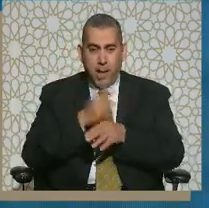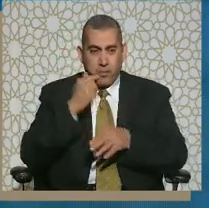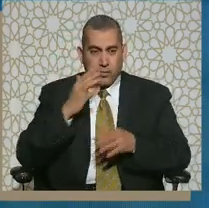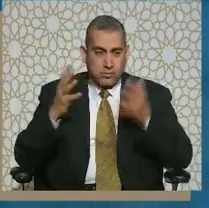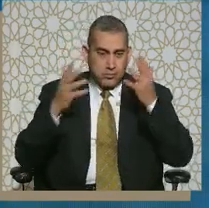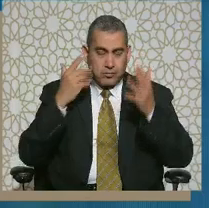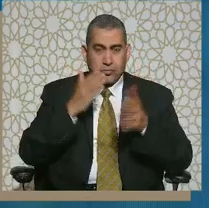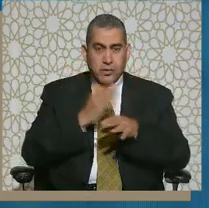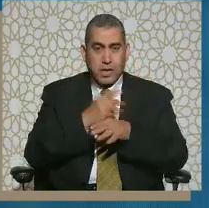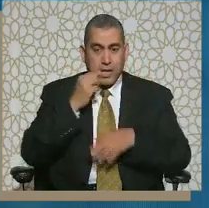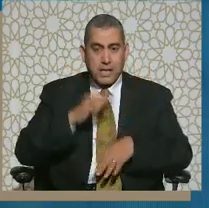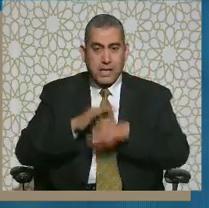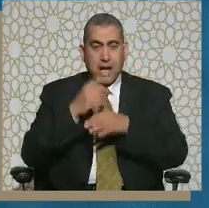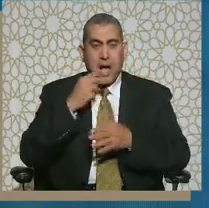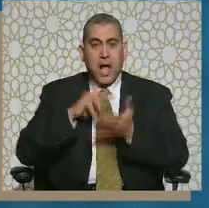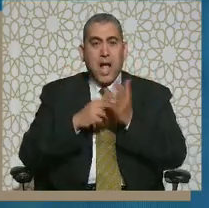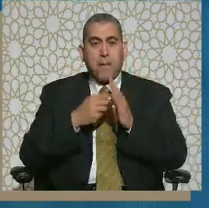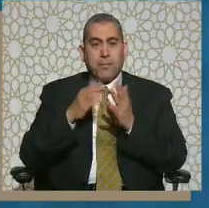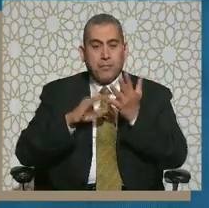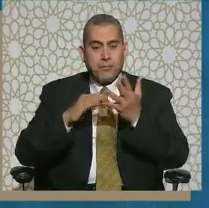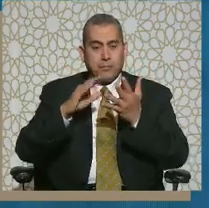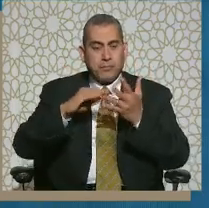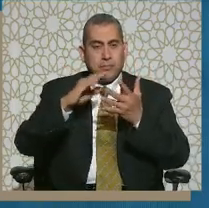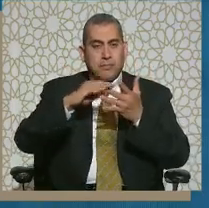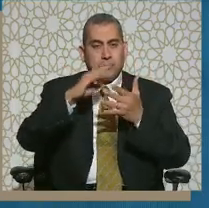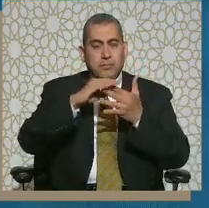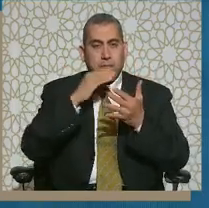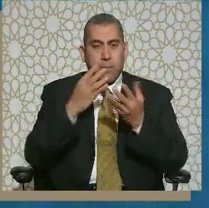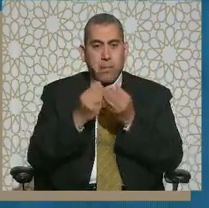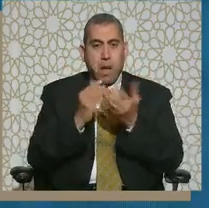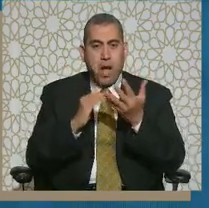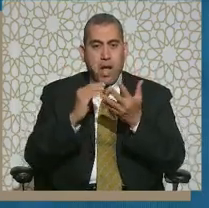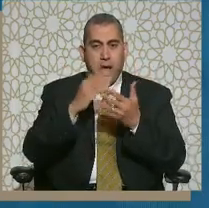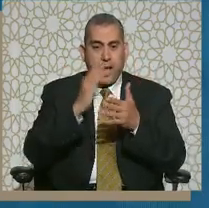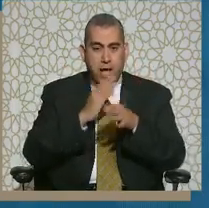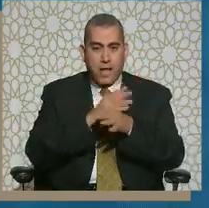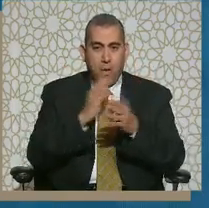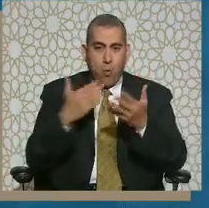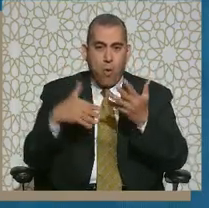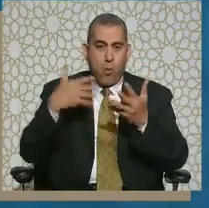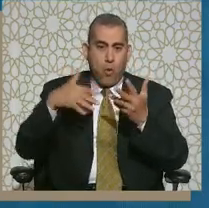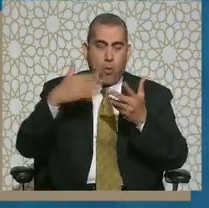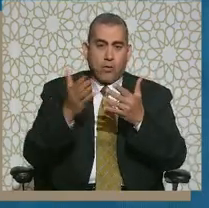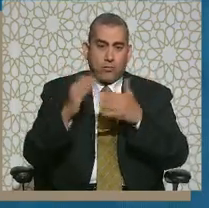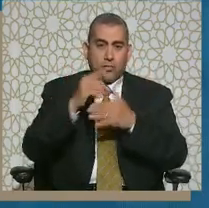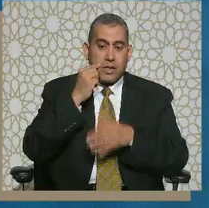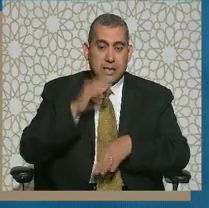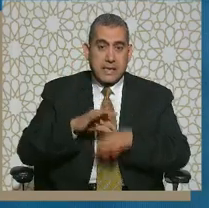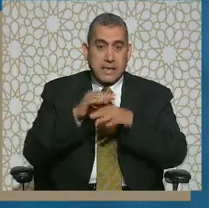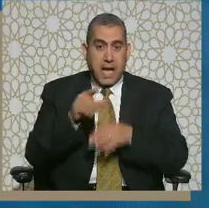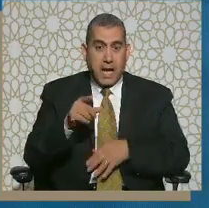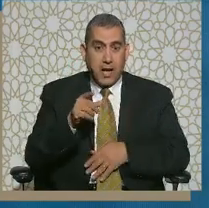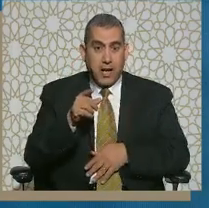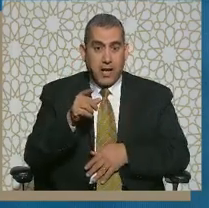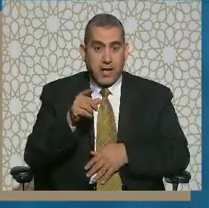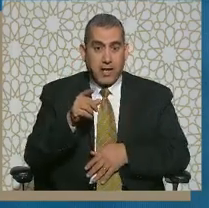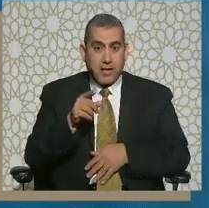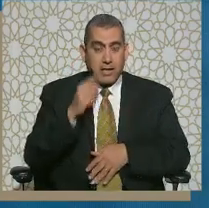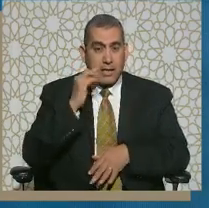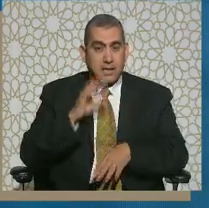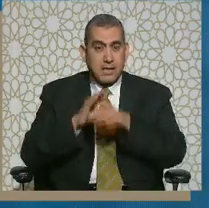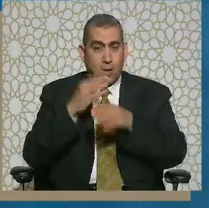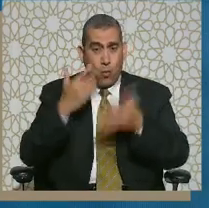انت الانسان عباره عن ايه عن شويه اوجاع مع بعضها لكن في الحقيقه الانسان يكون انسان مش